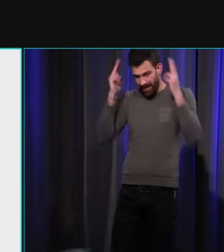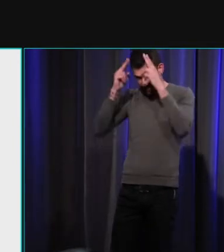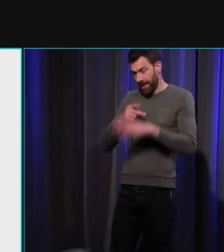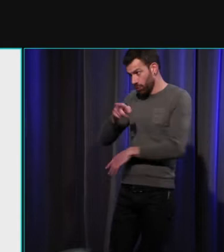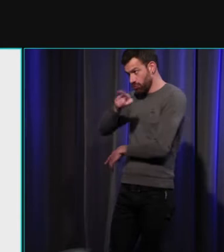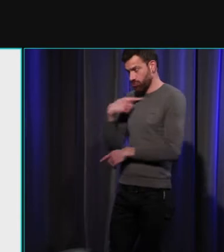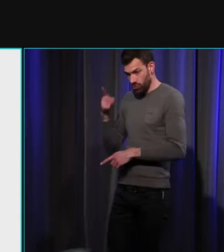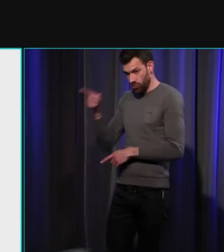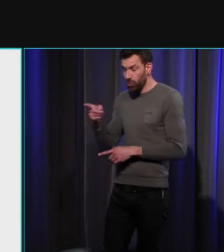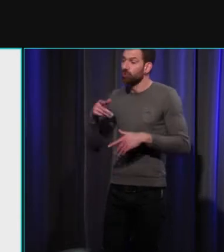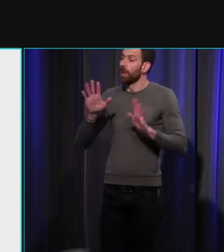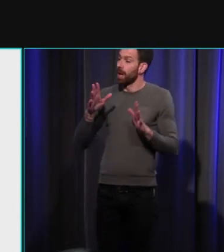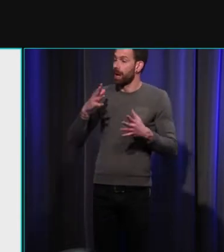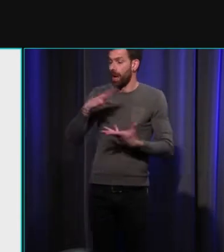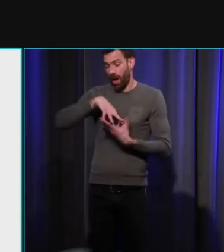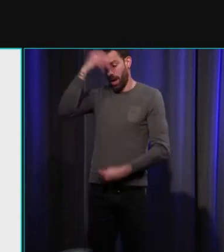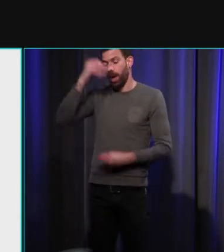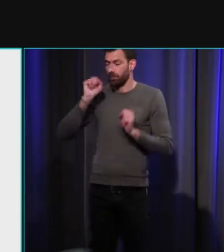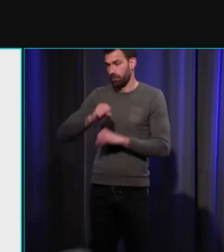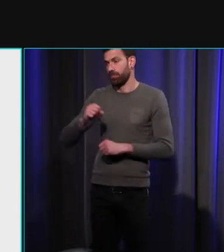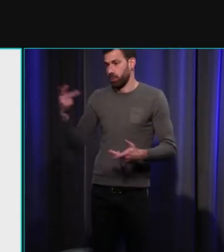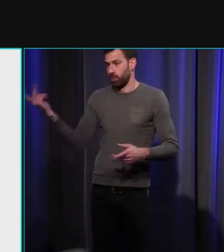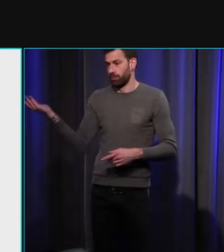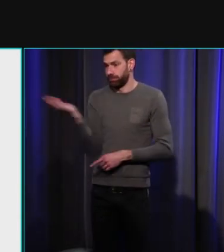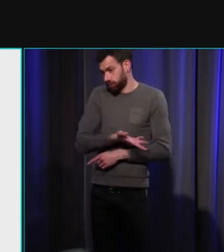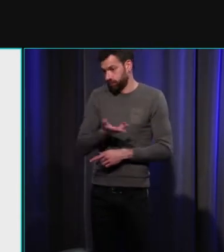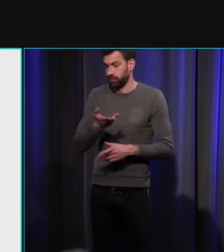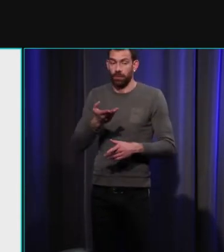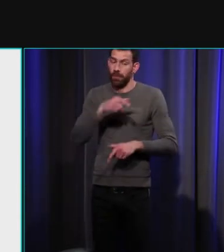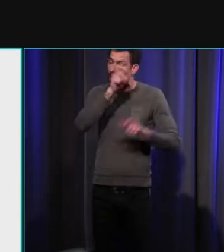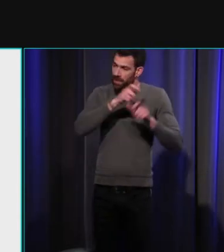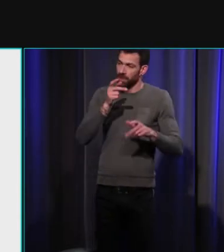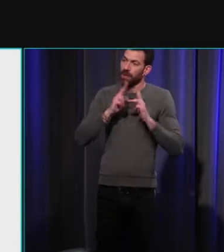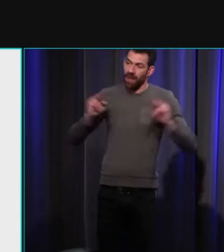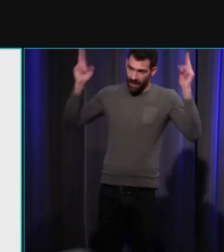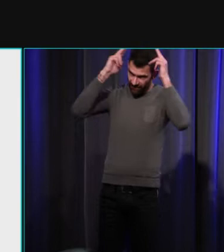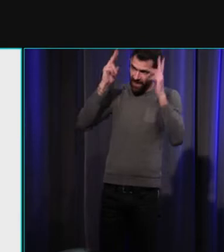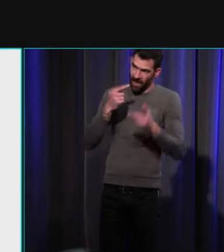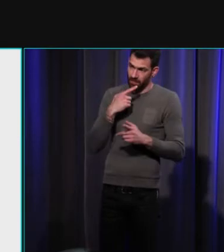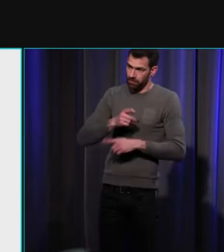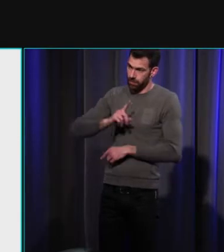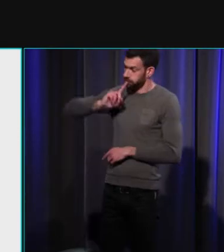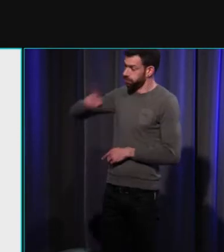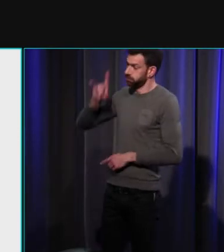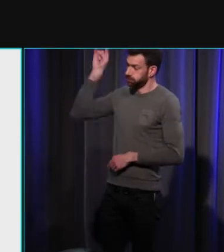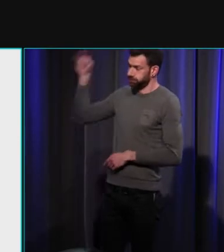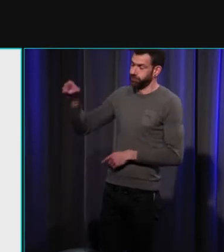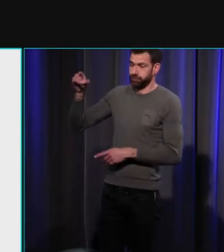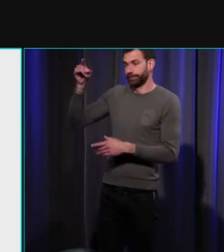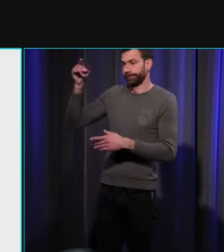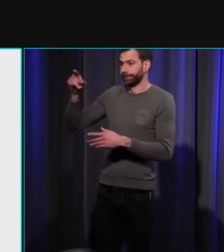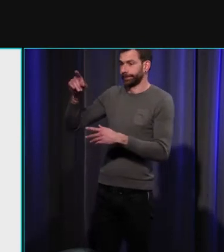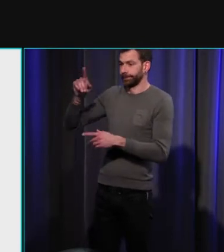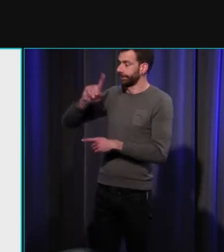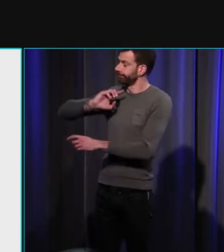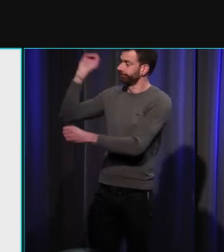l'âme peut être tué par les évêques qui lui promet de la damnation éternelle si cette personne